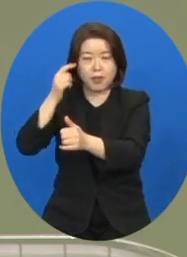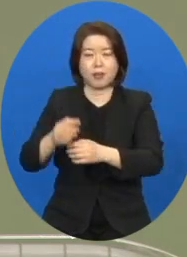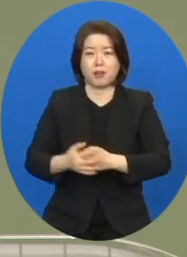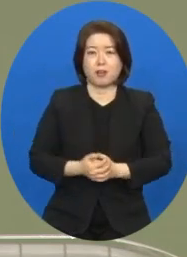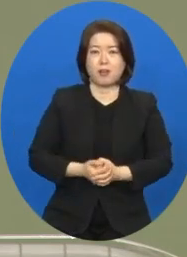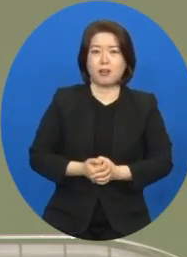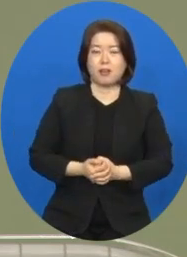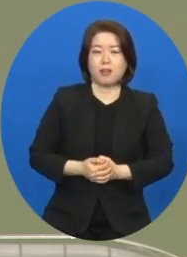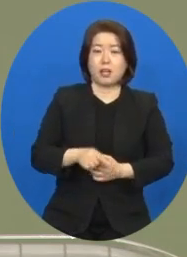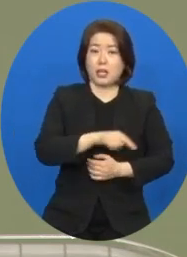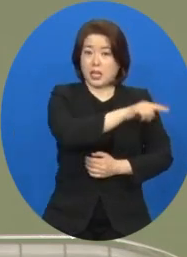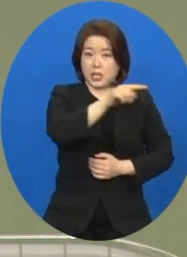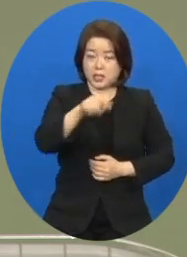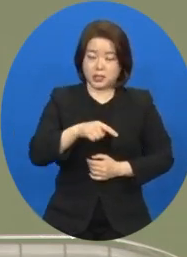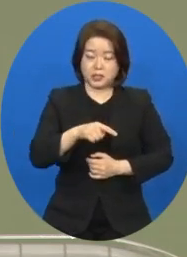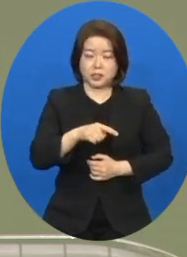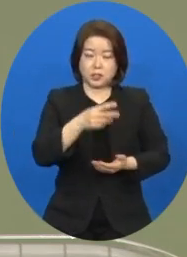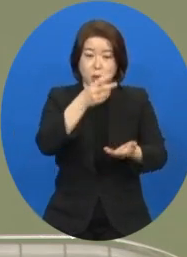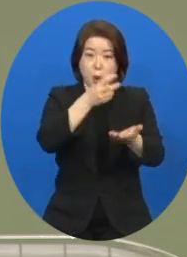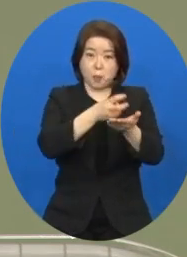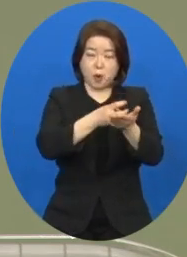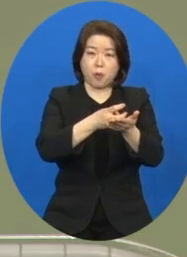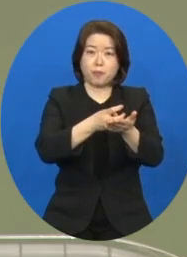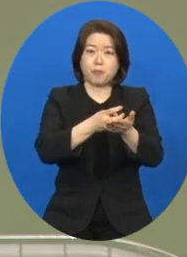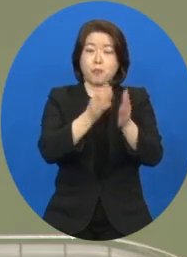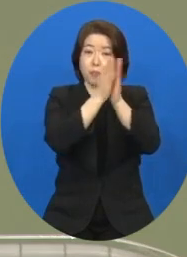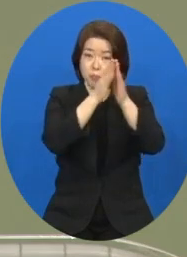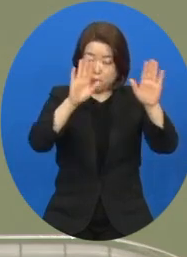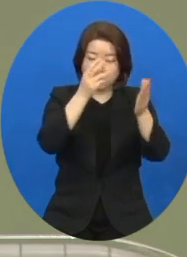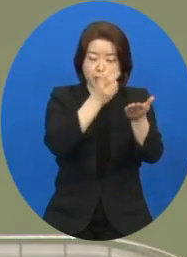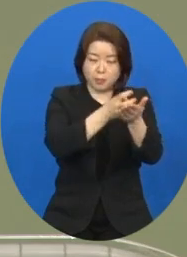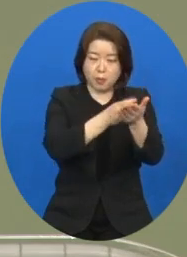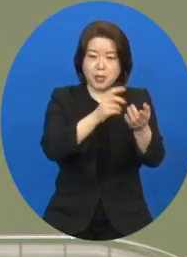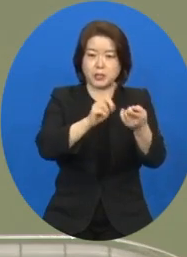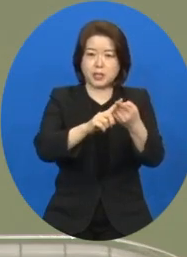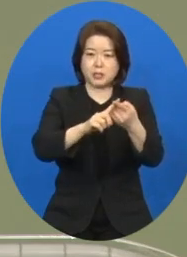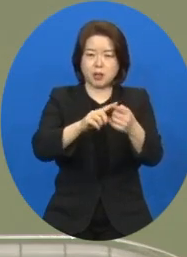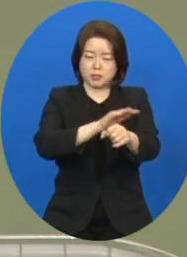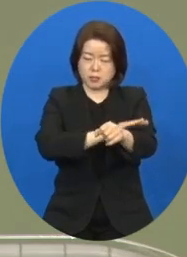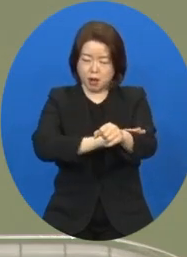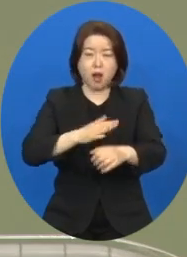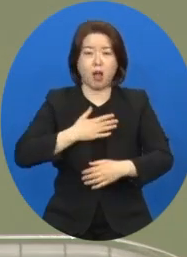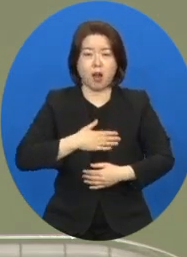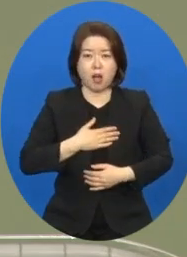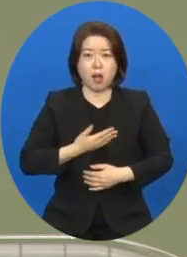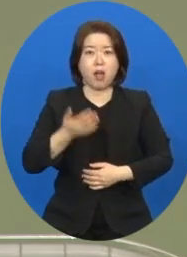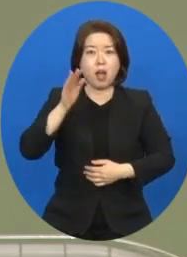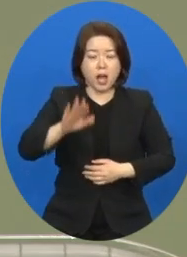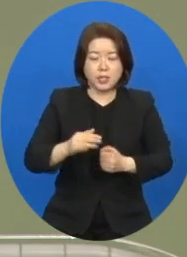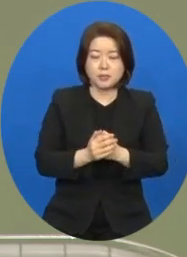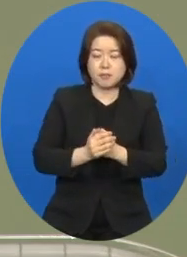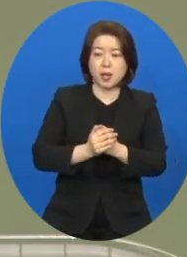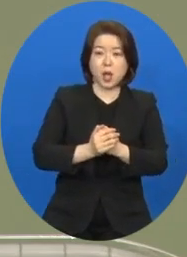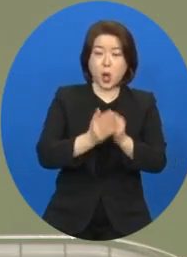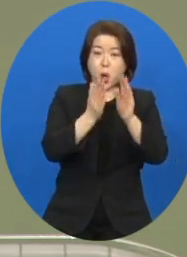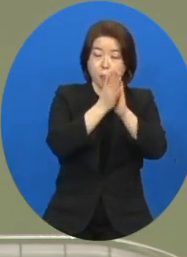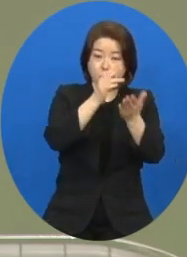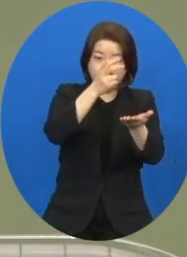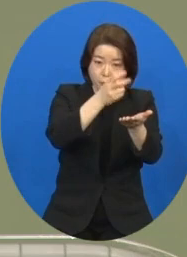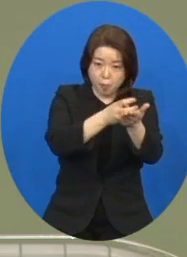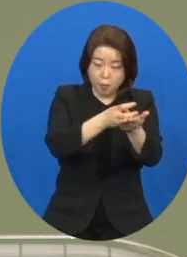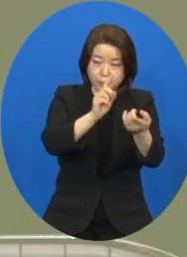그들은 율법에 대해서 많이 알고 있었습니다. 그런데 문제는 율법대로 살려는 마음은